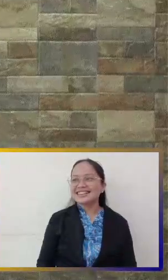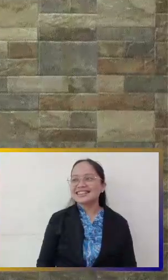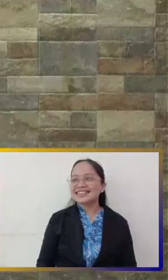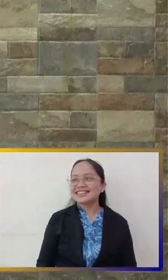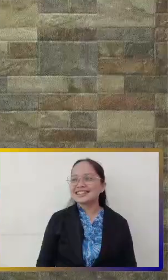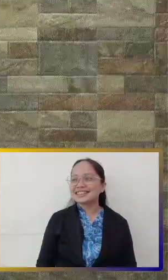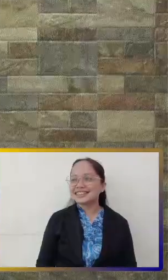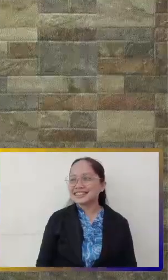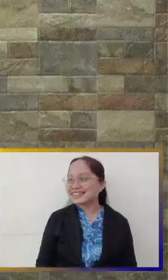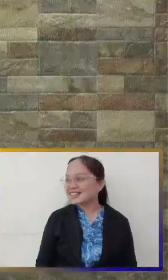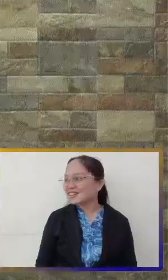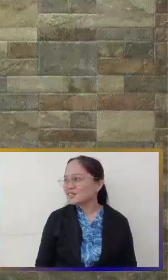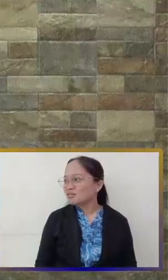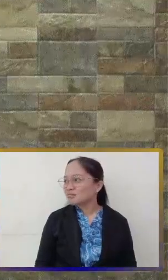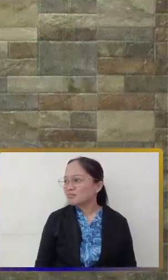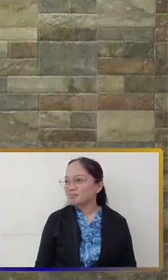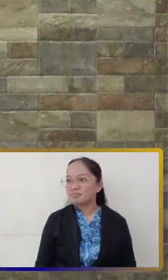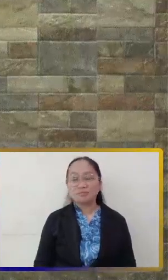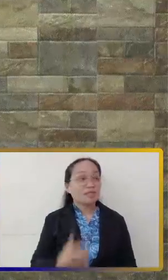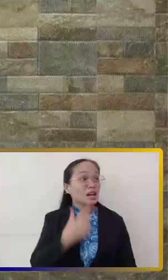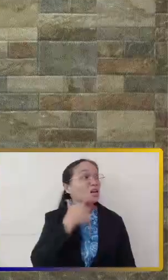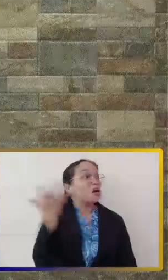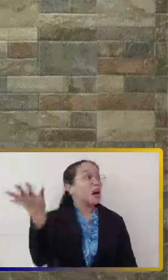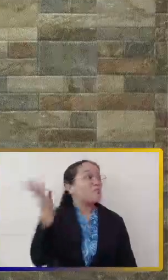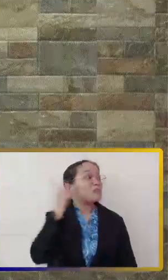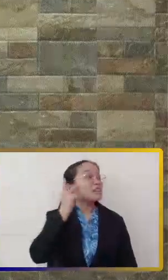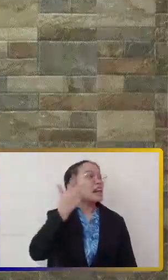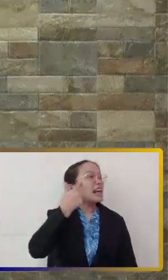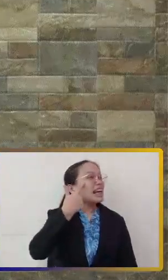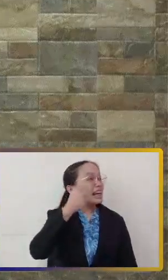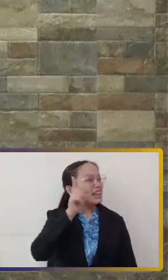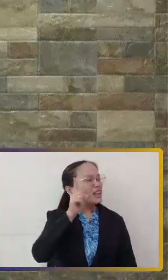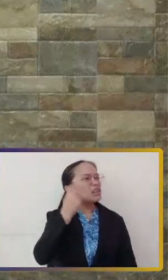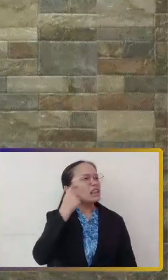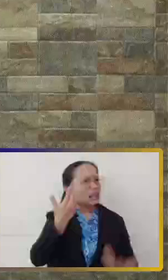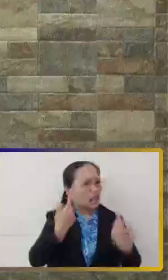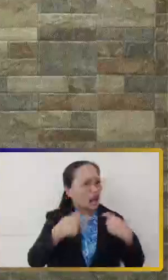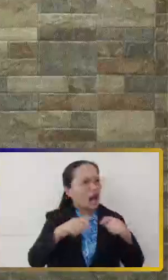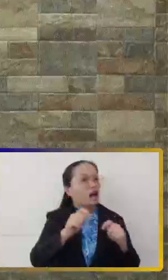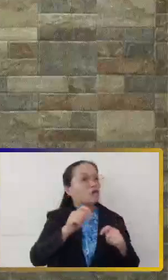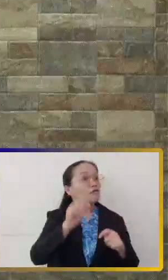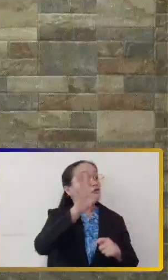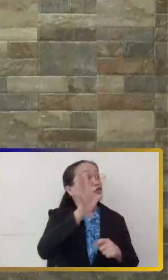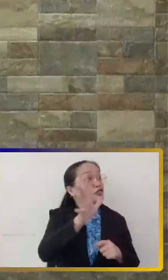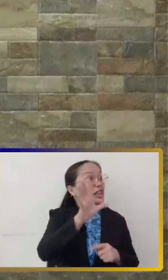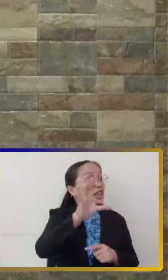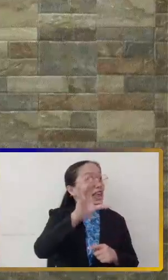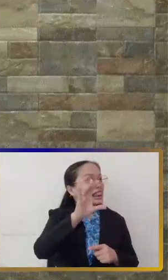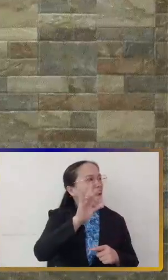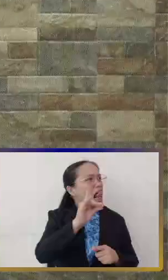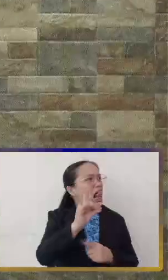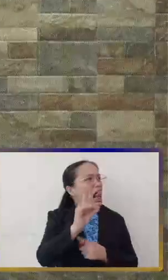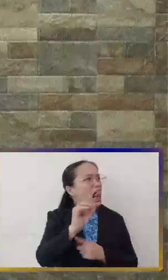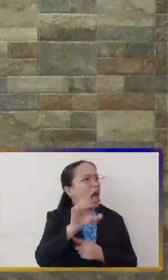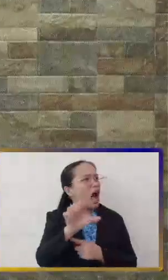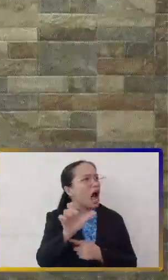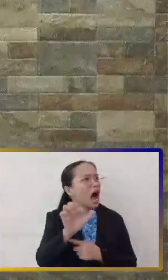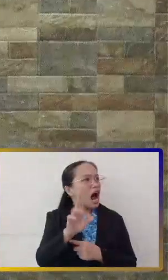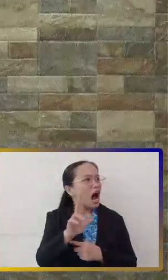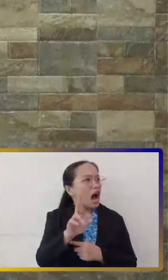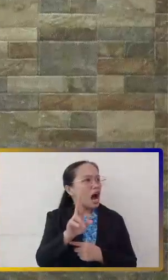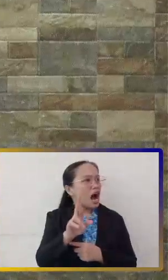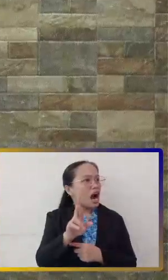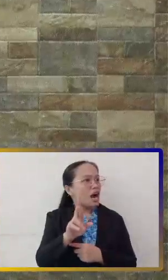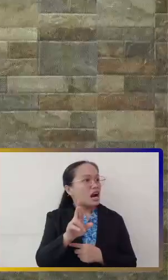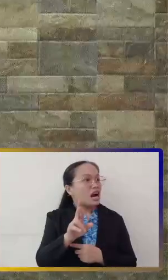100,000. Bibigyan ko sana siya ng $50. Sabi ni Eric, Sir, bawal yan dito. Yung binigay yung commendation mo